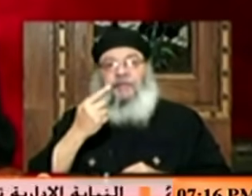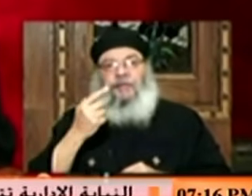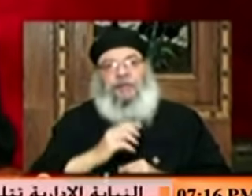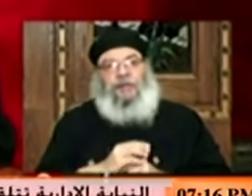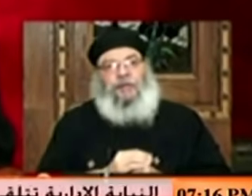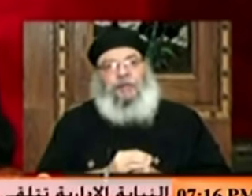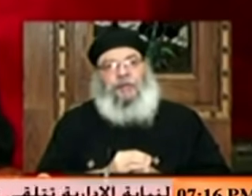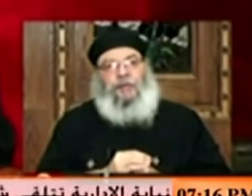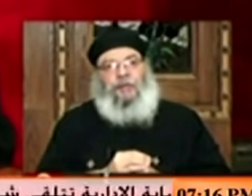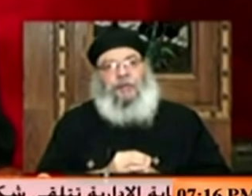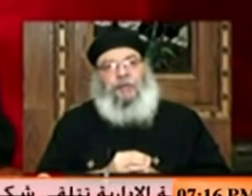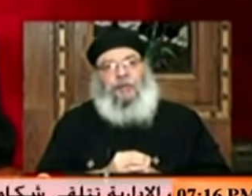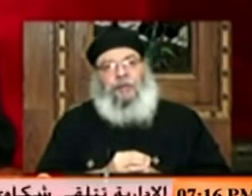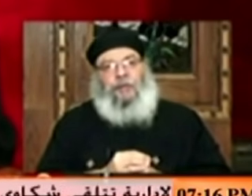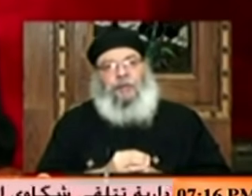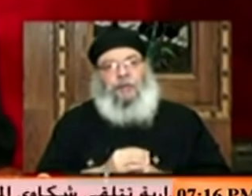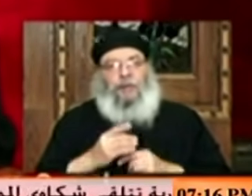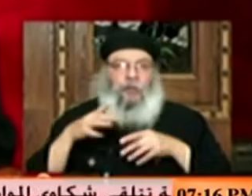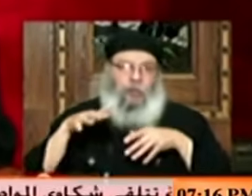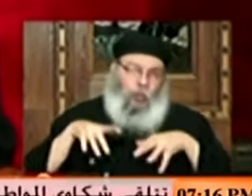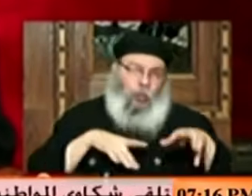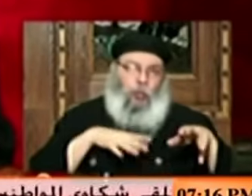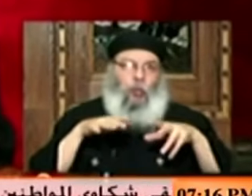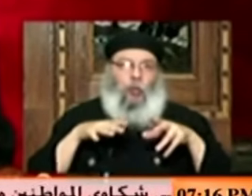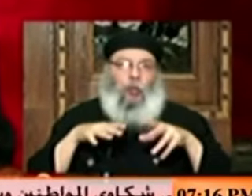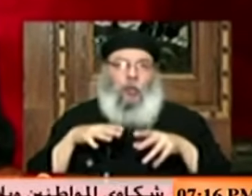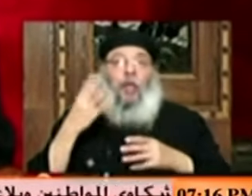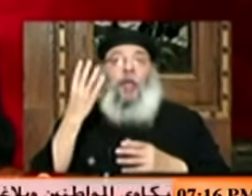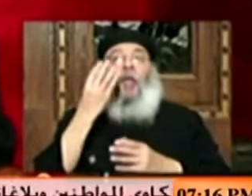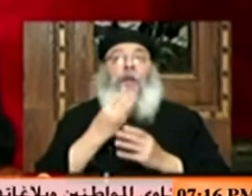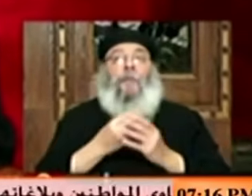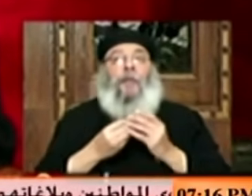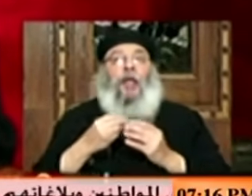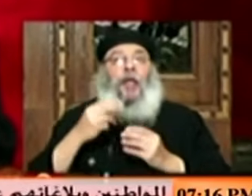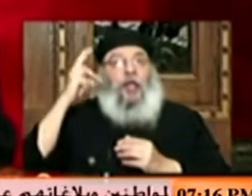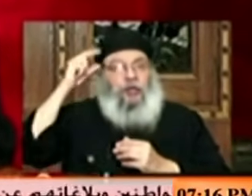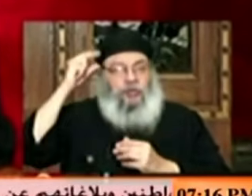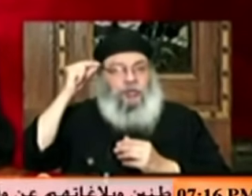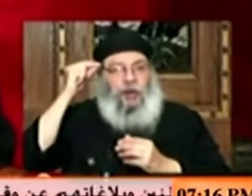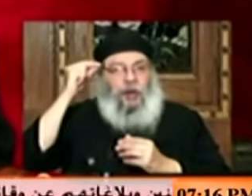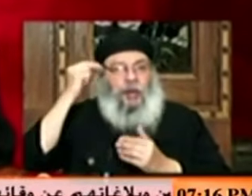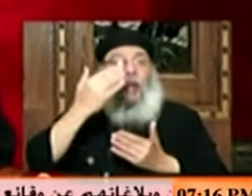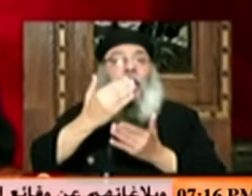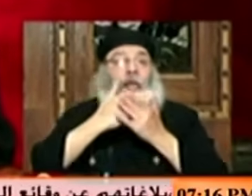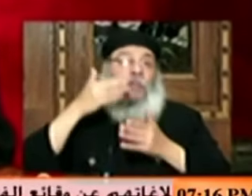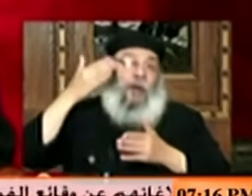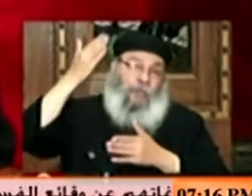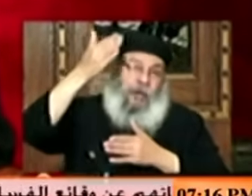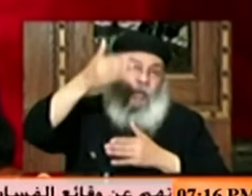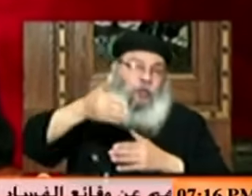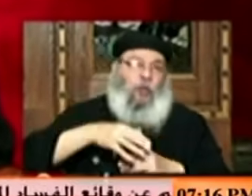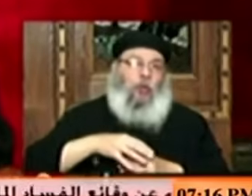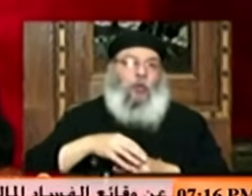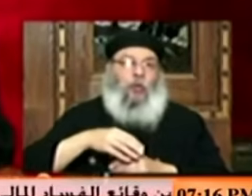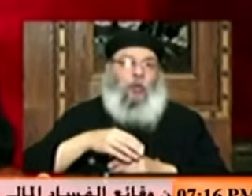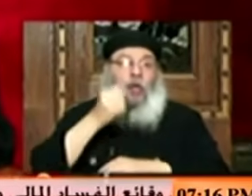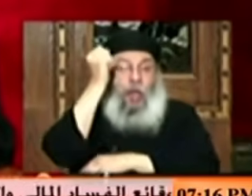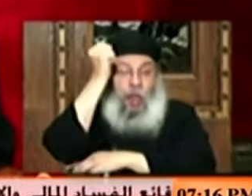التيه توهان لشعب بني اسرائيل قبل ما يدخلوا ارض كنعان